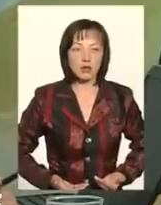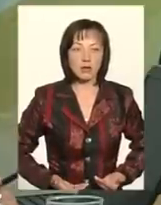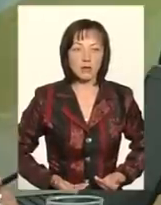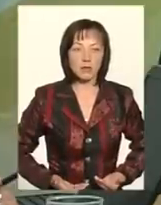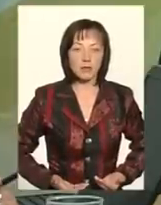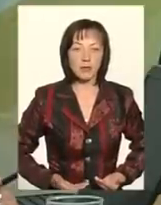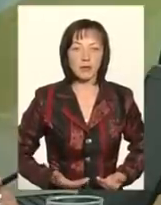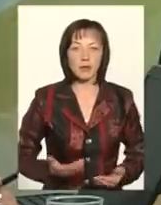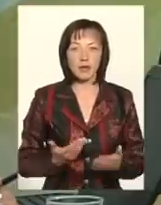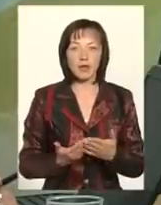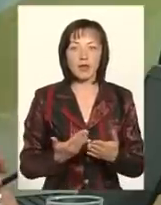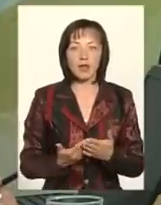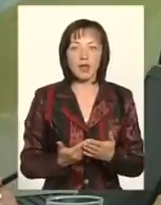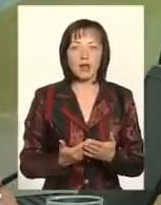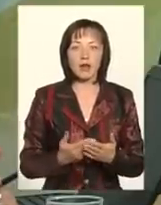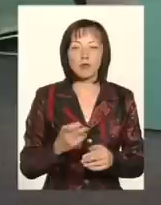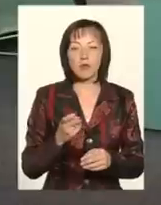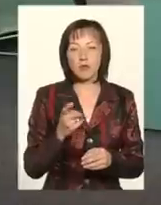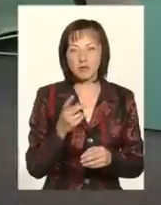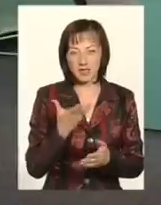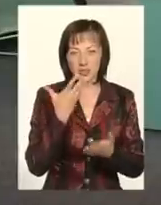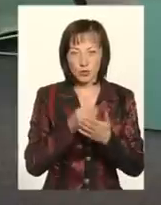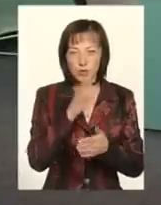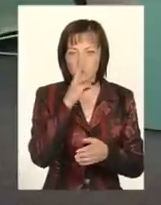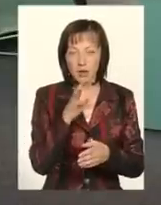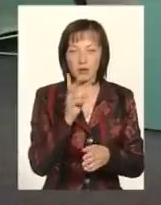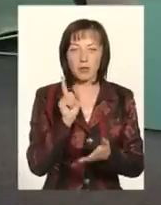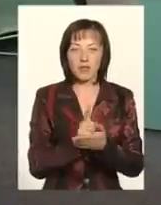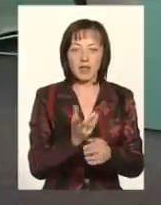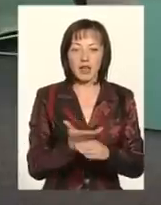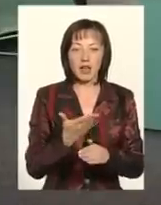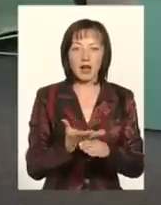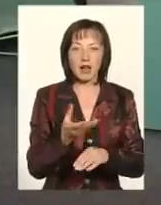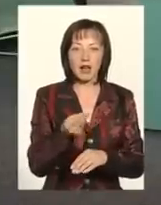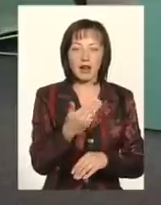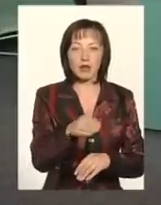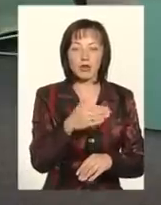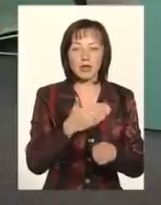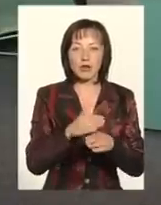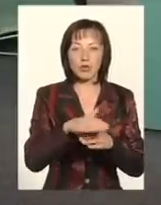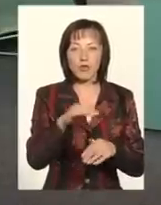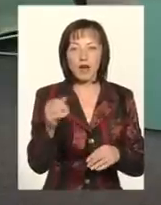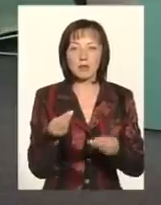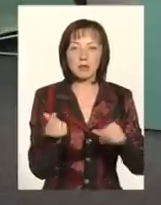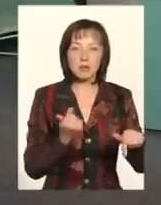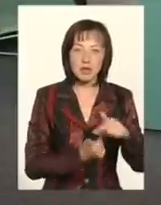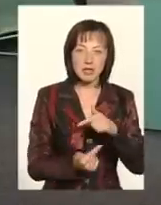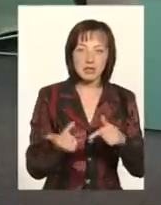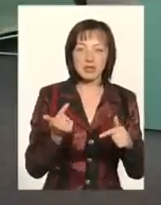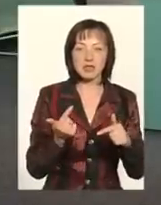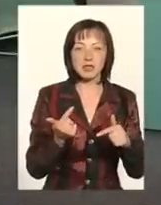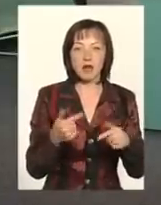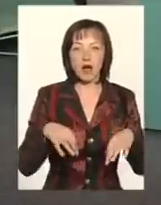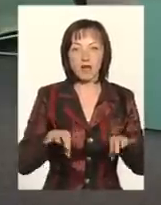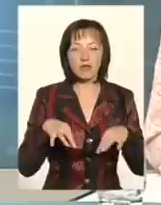компенсувати дорогі автівки бізнес кредити і інше для тих хто свого часу взяв кредит